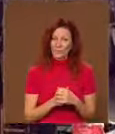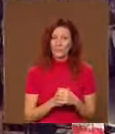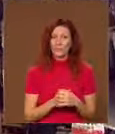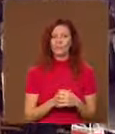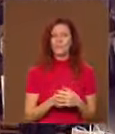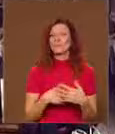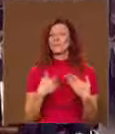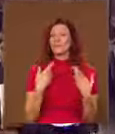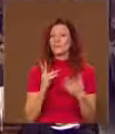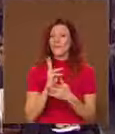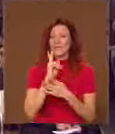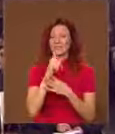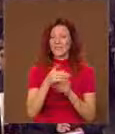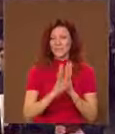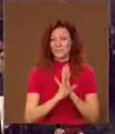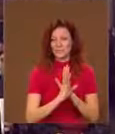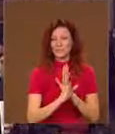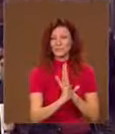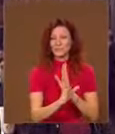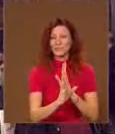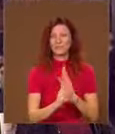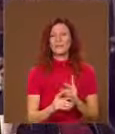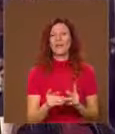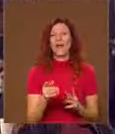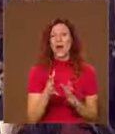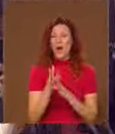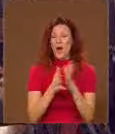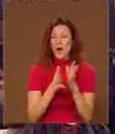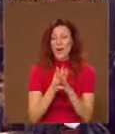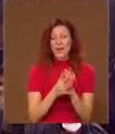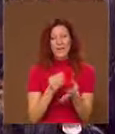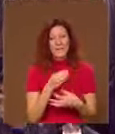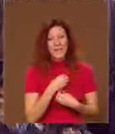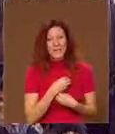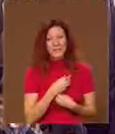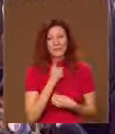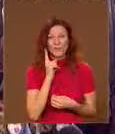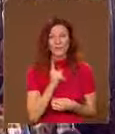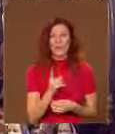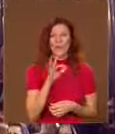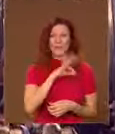се пристъпва и към причастяване на верните, на вярващите, които